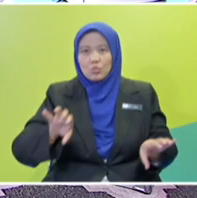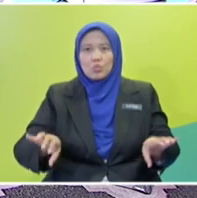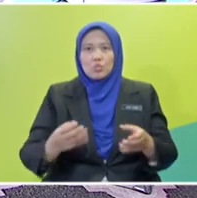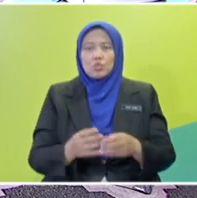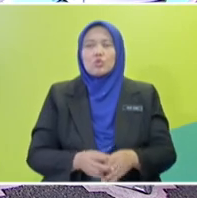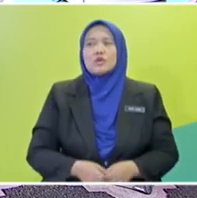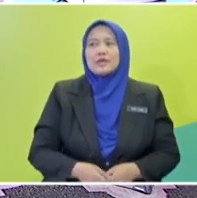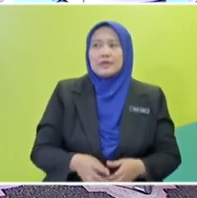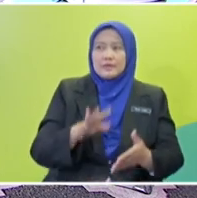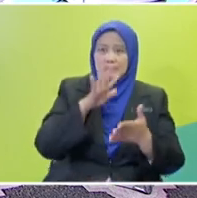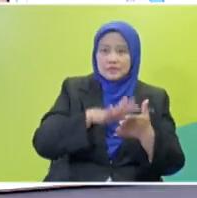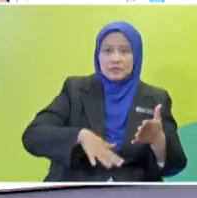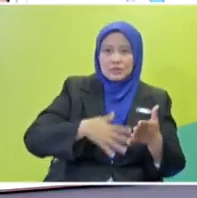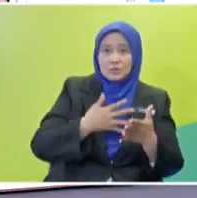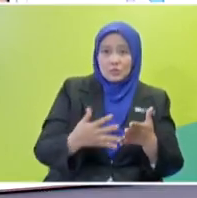sini